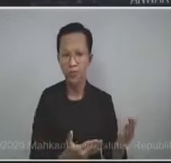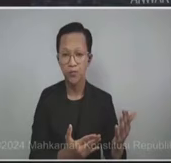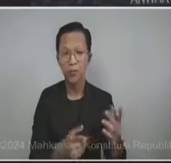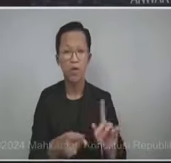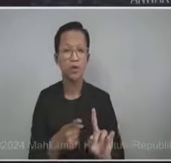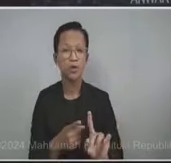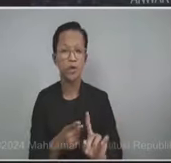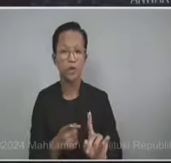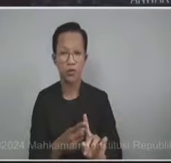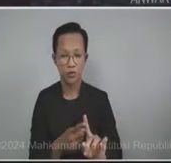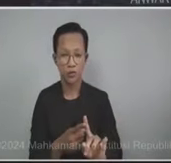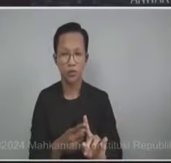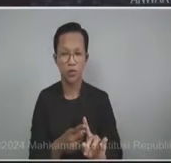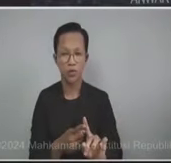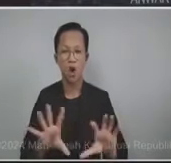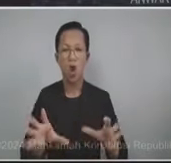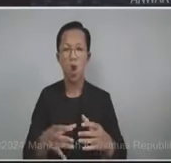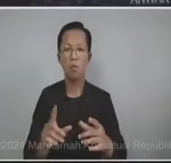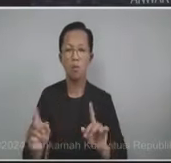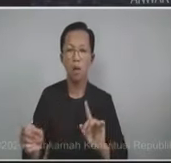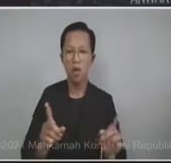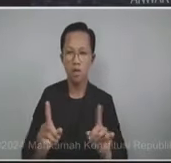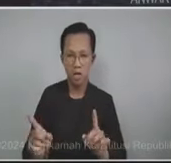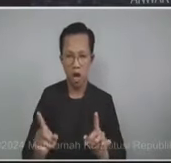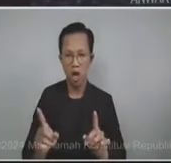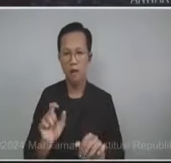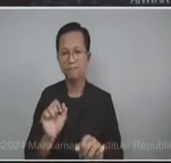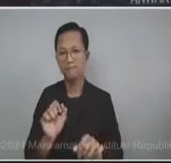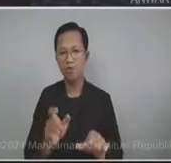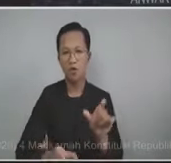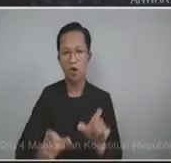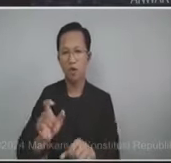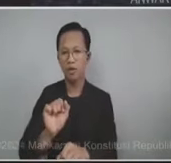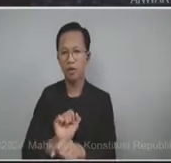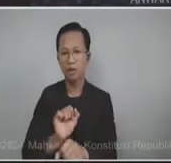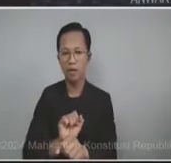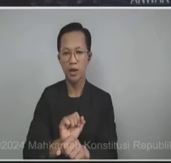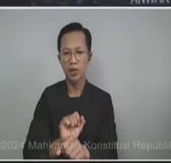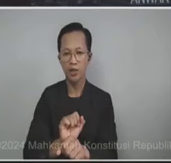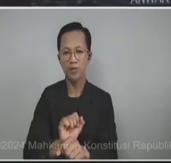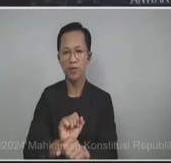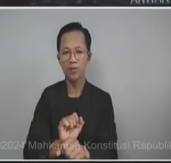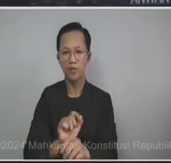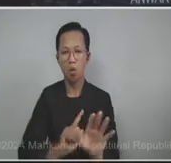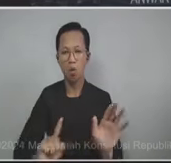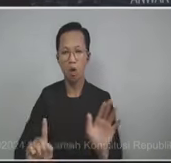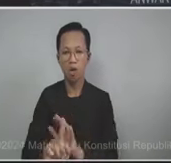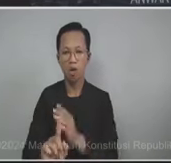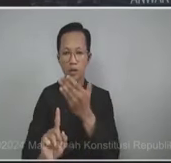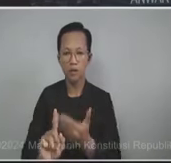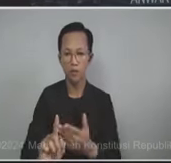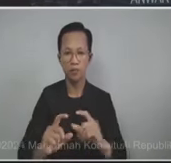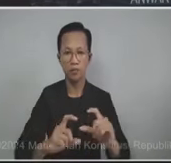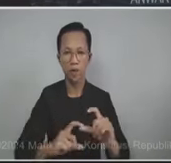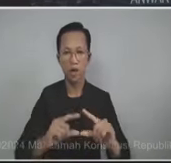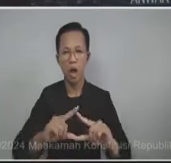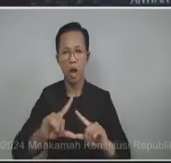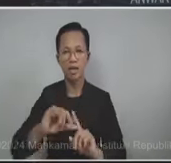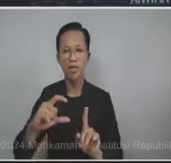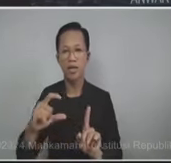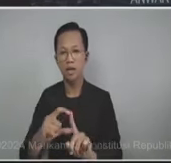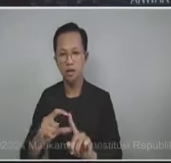partai buru yang diwakili oleh Ir H Said Iqbal mii